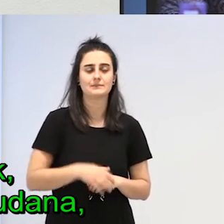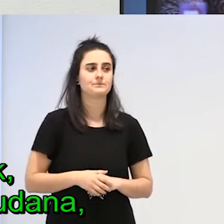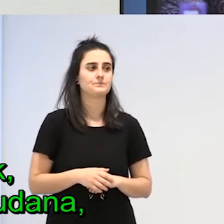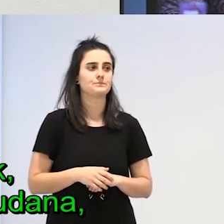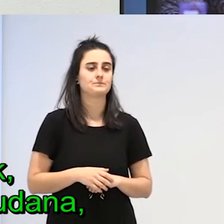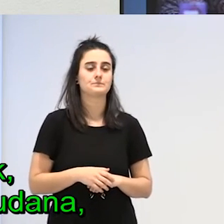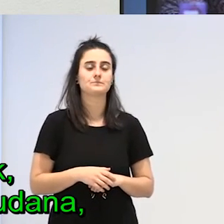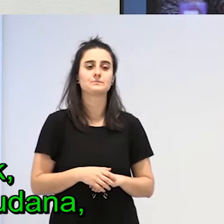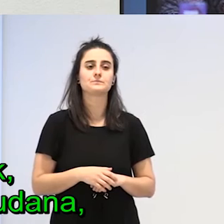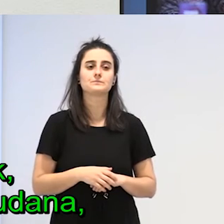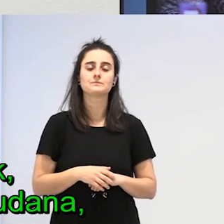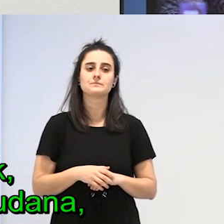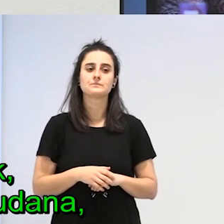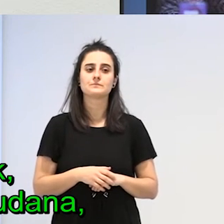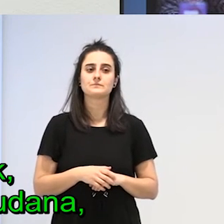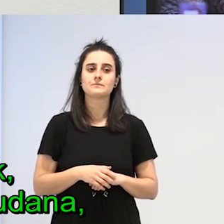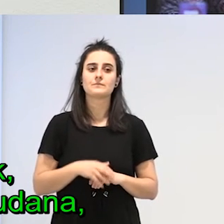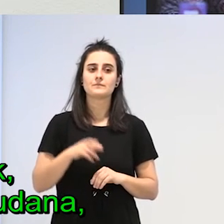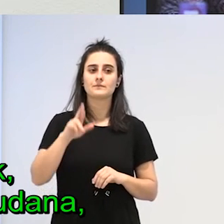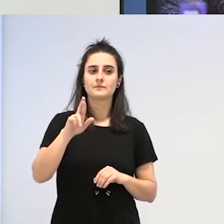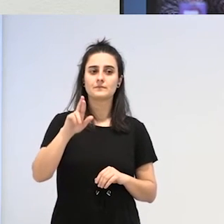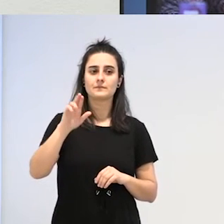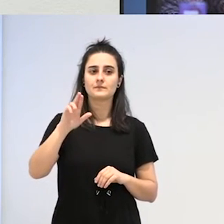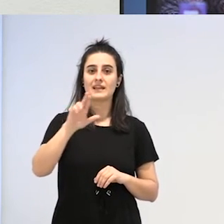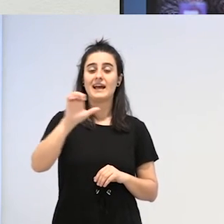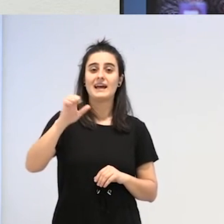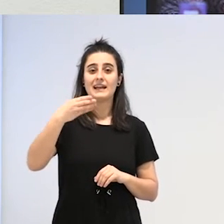Josek aipatu duena, lehenago aipatu duena,